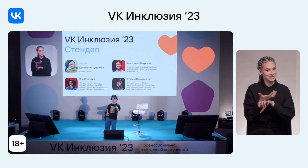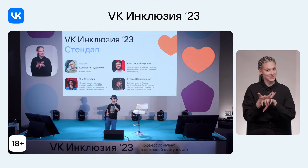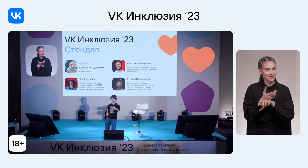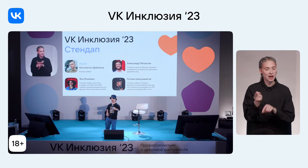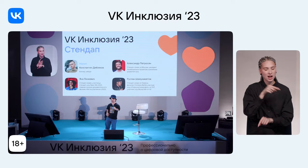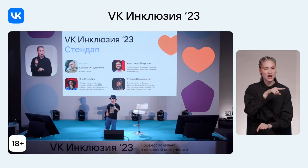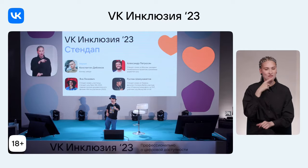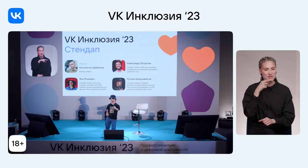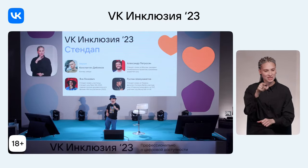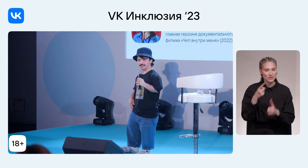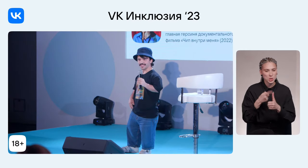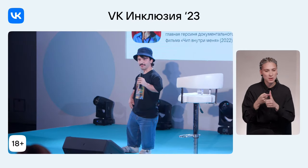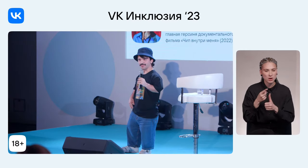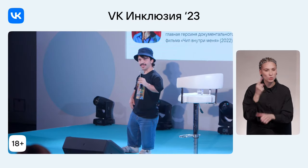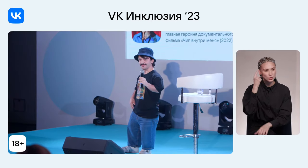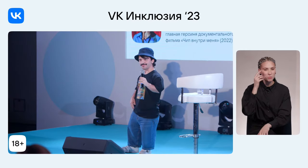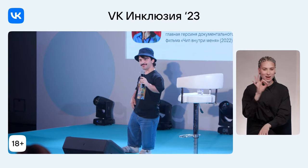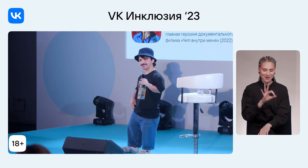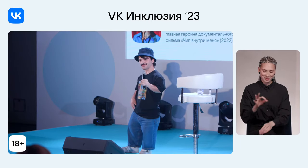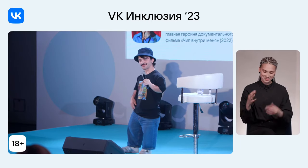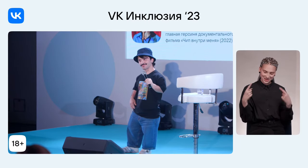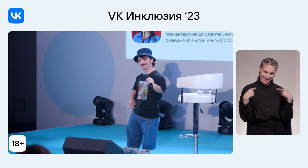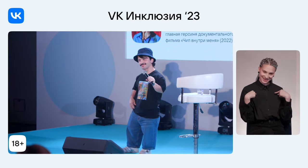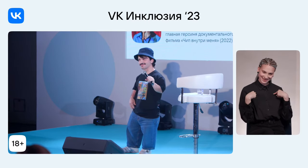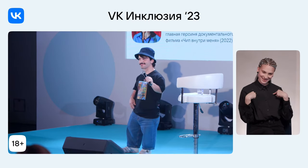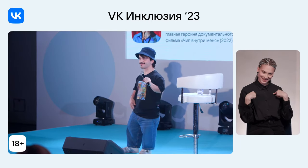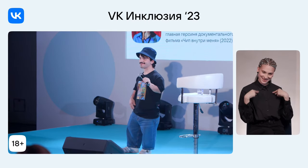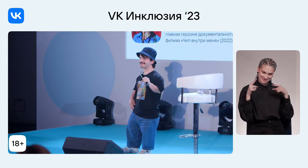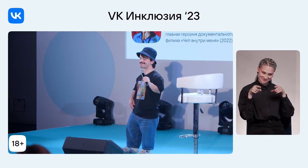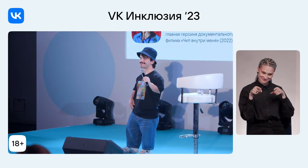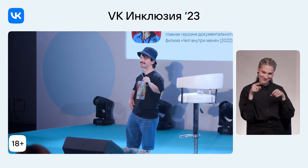ее имя. Он думает обо мне.